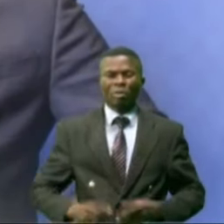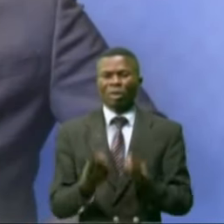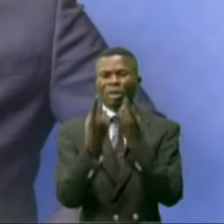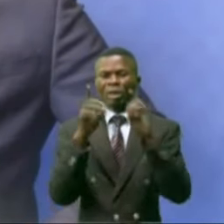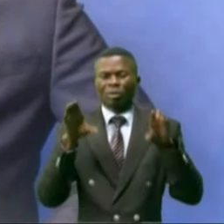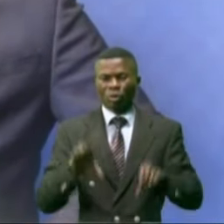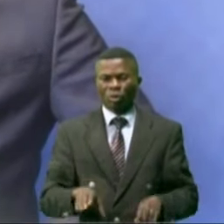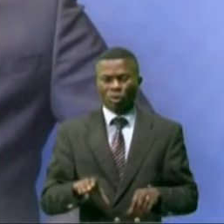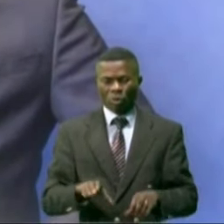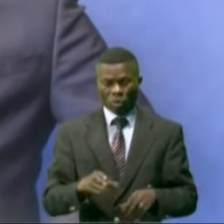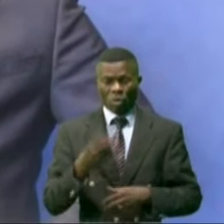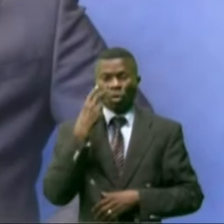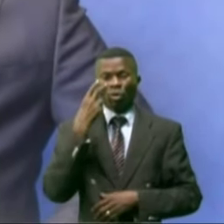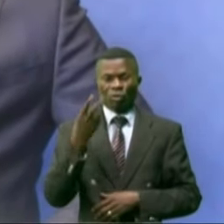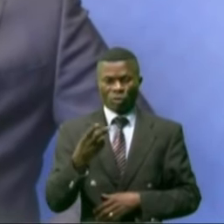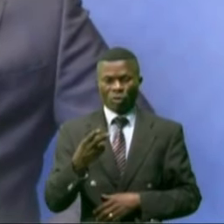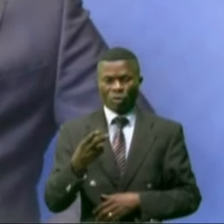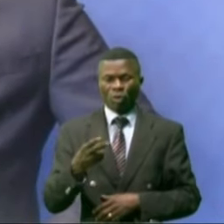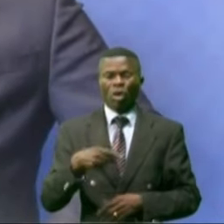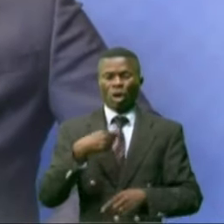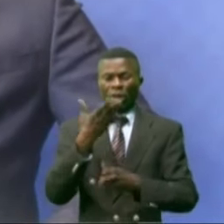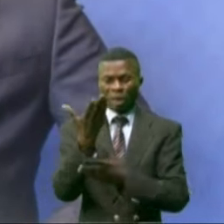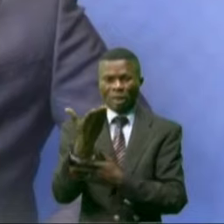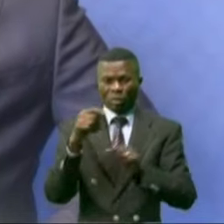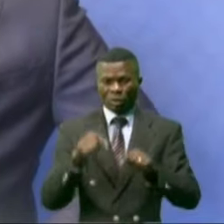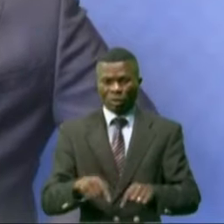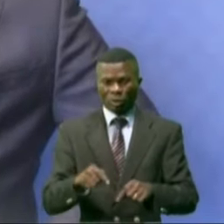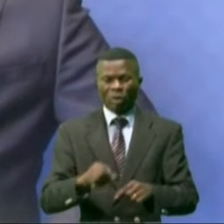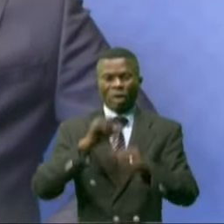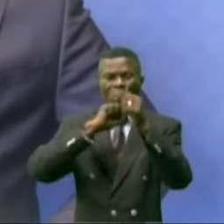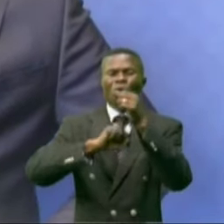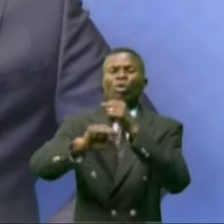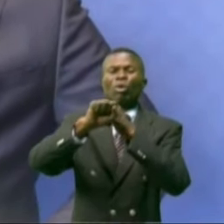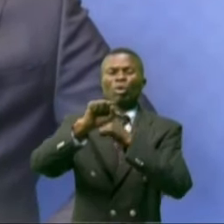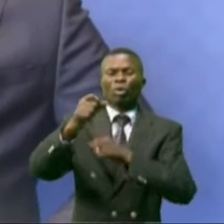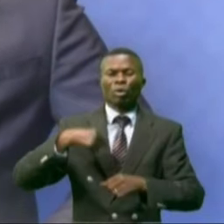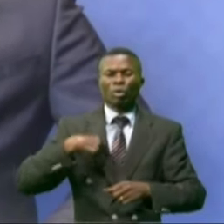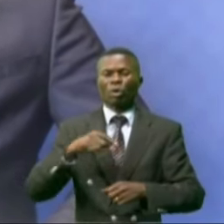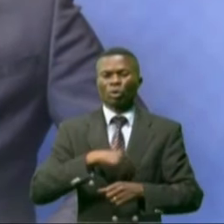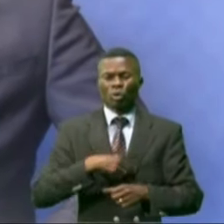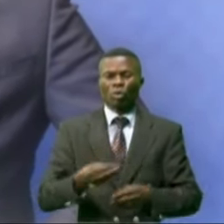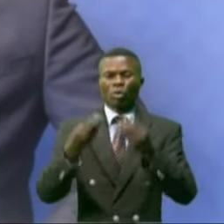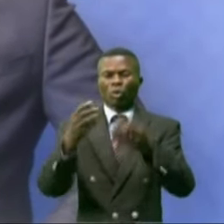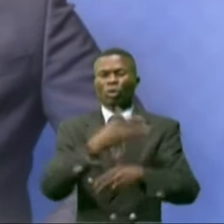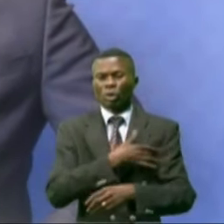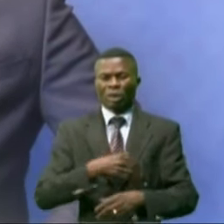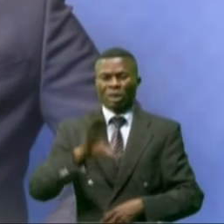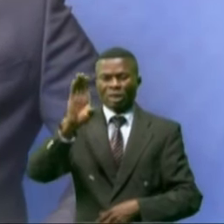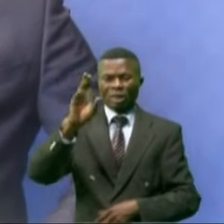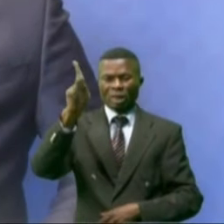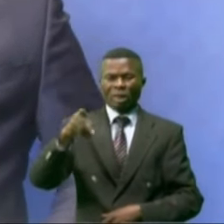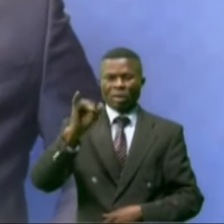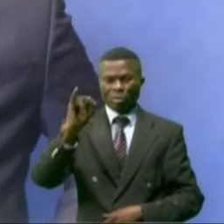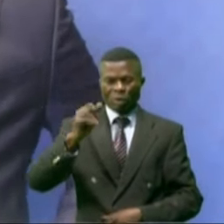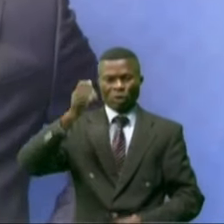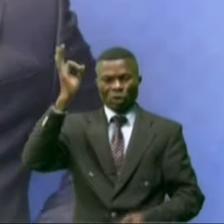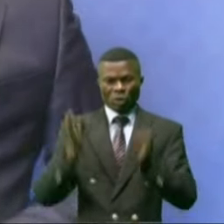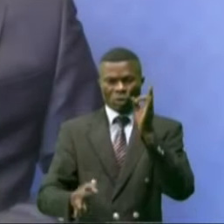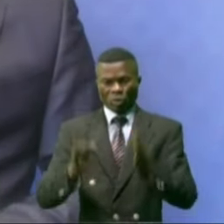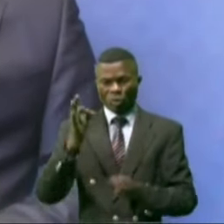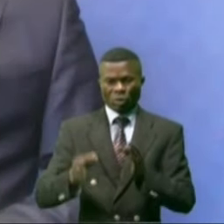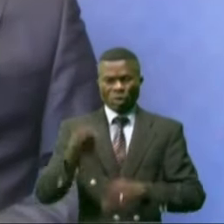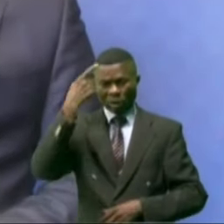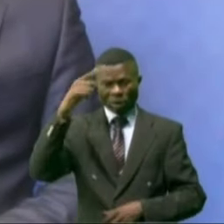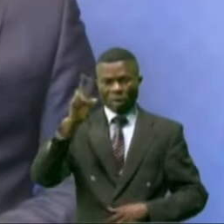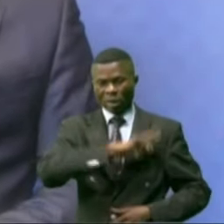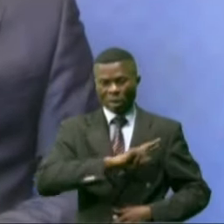Congo. Considérez que nous lançons aujourd'hui la campagne que nous dénommons CPI Justice pour